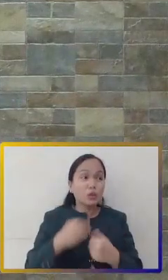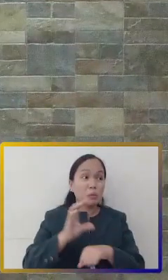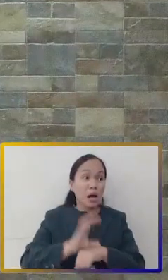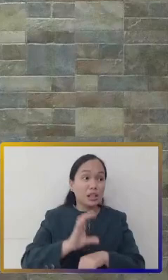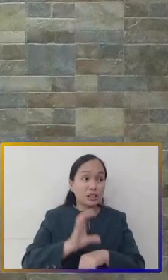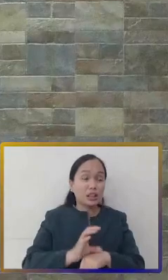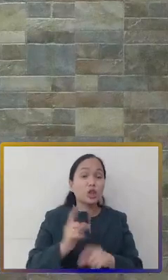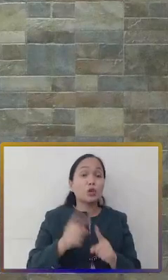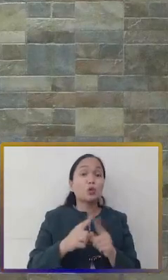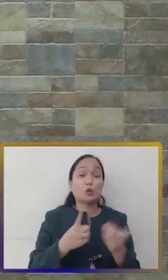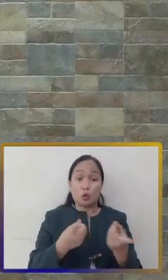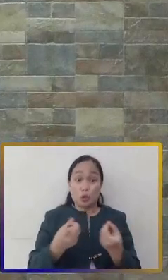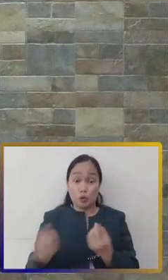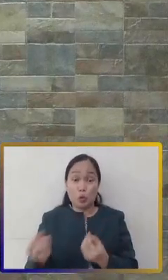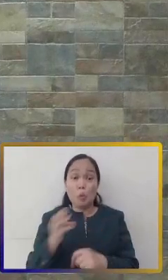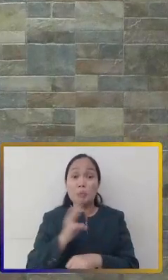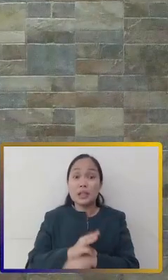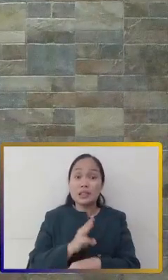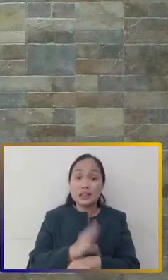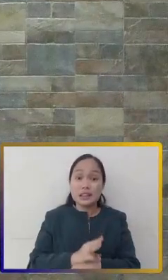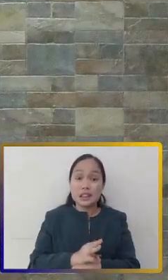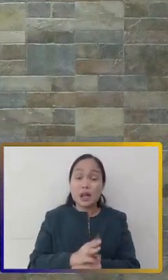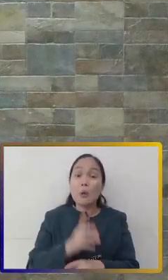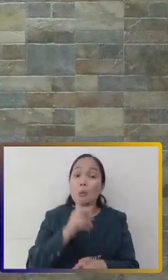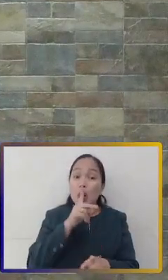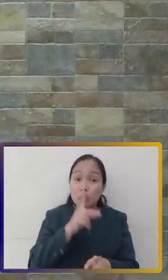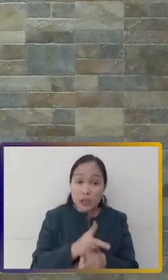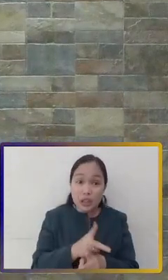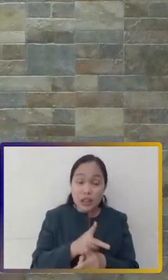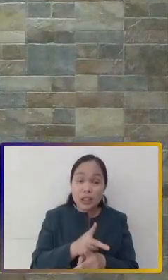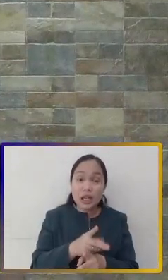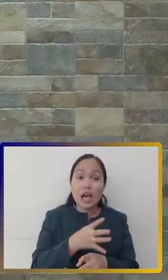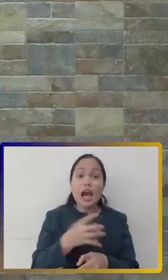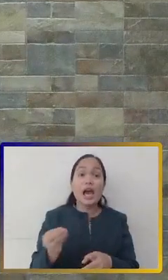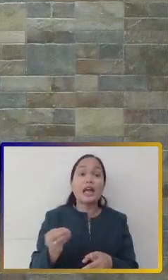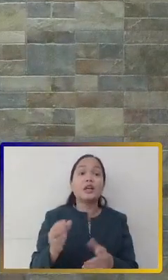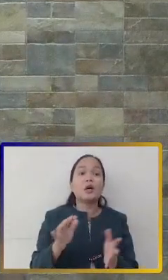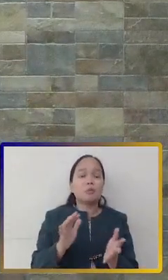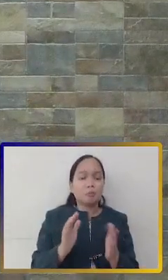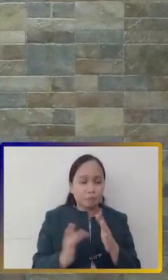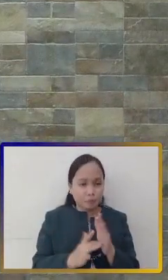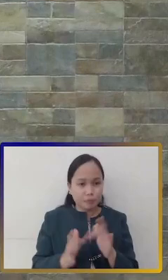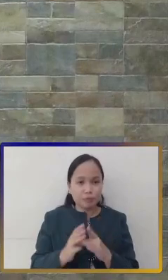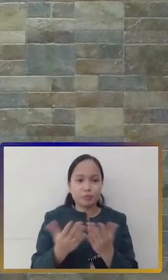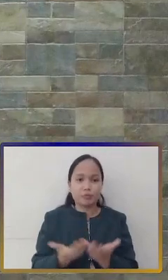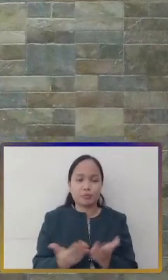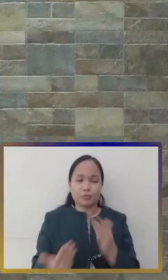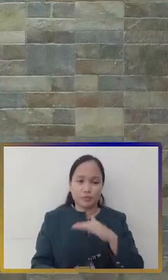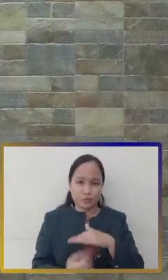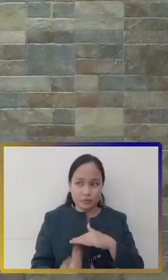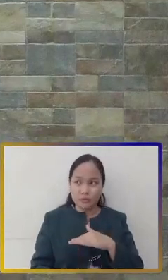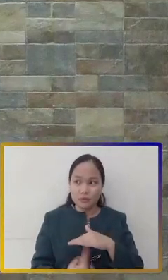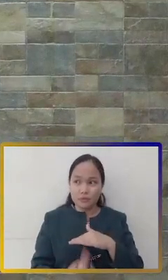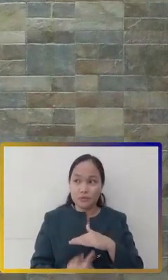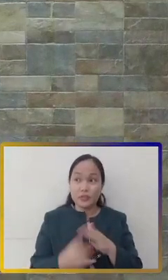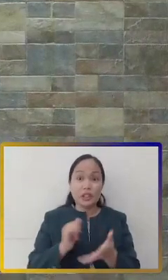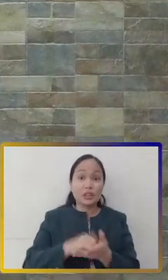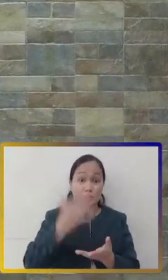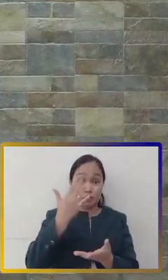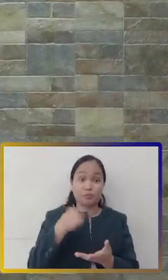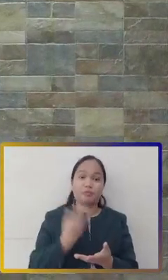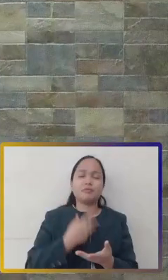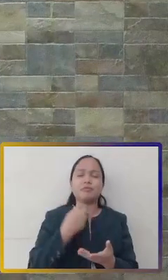sa pag-perform ng ministries properly and biblically. You see, kaya nga po sabi